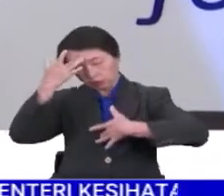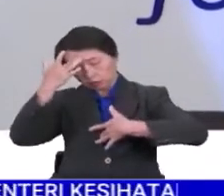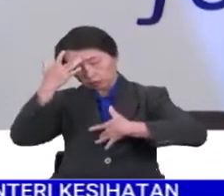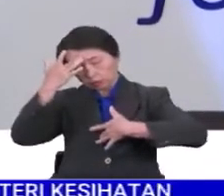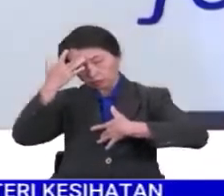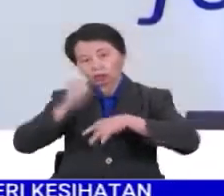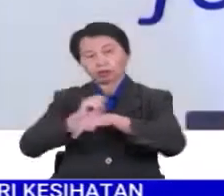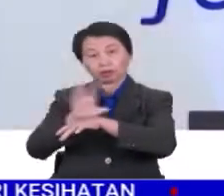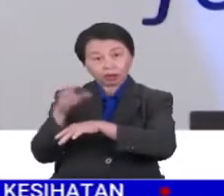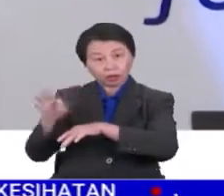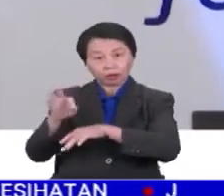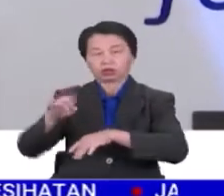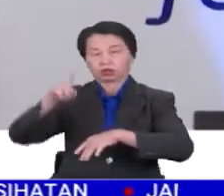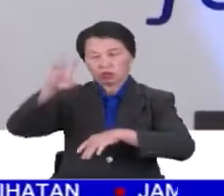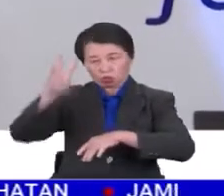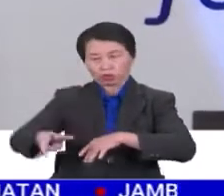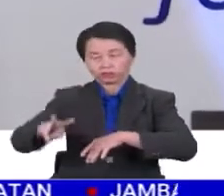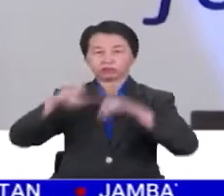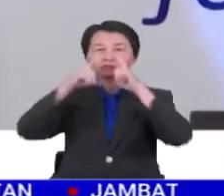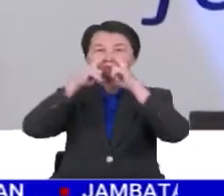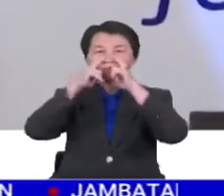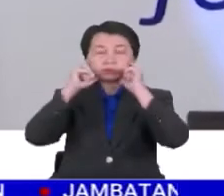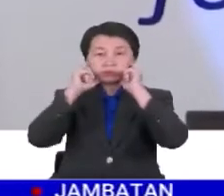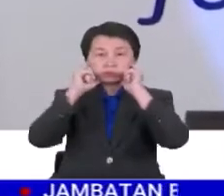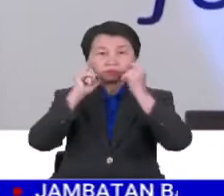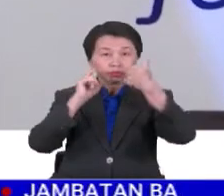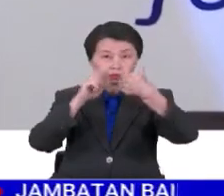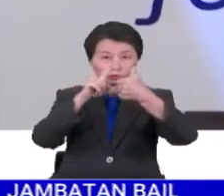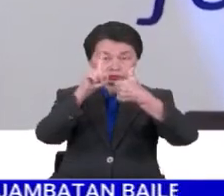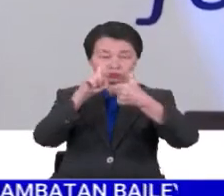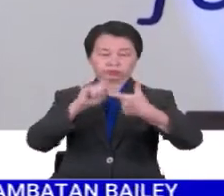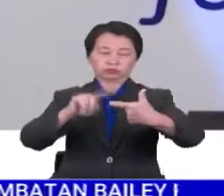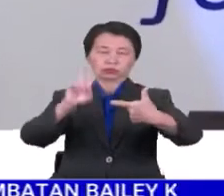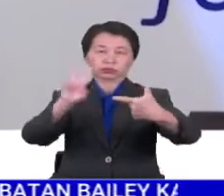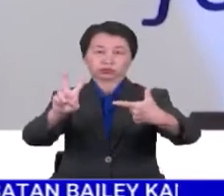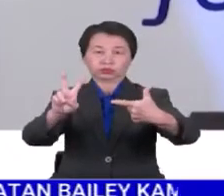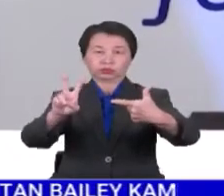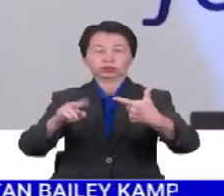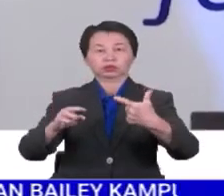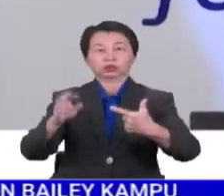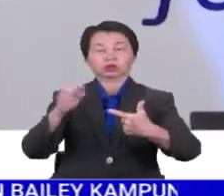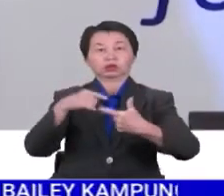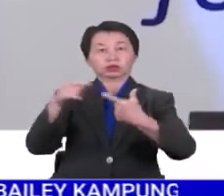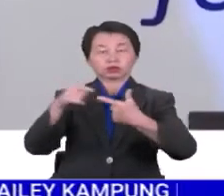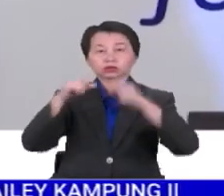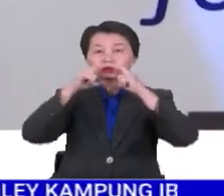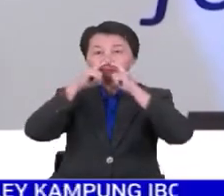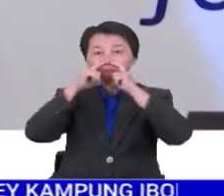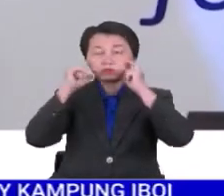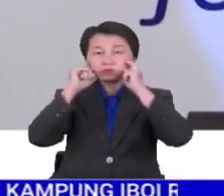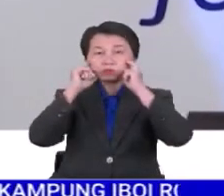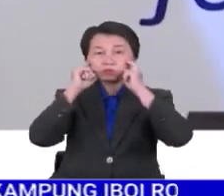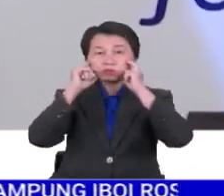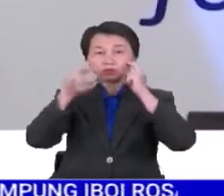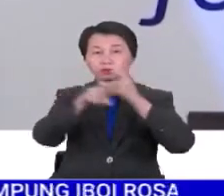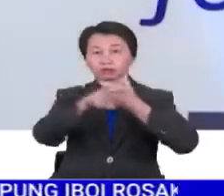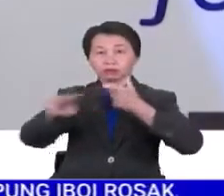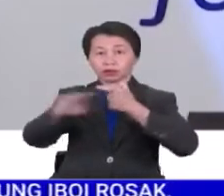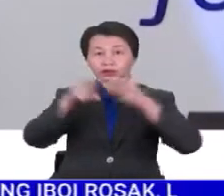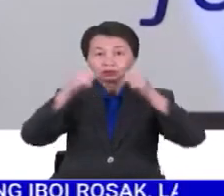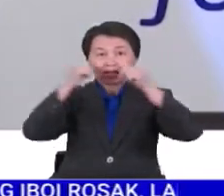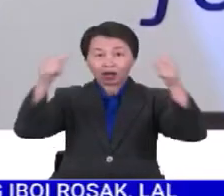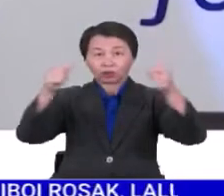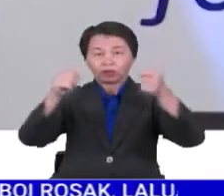COVID positif, mesti pakai pelitup muka. Dua, apabila menggunakan perkhidmatan pengangkutan